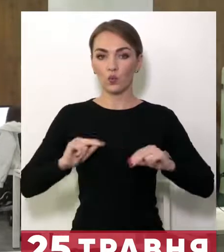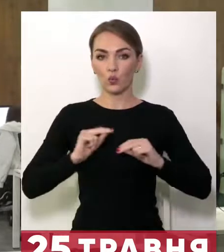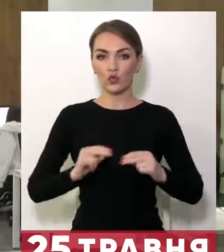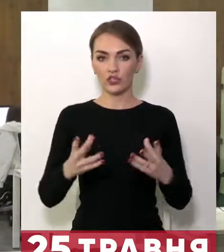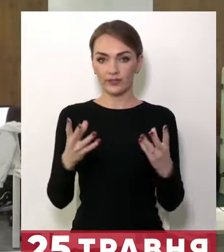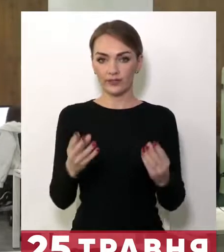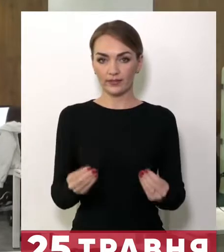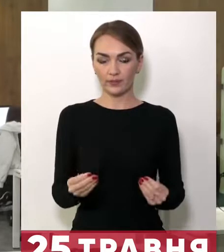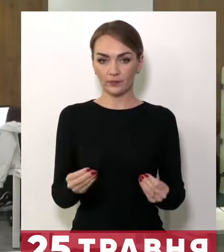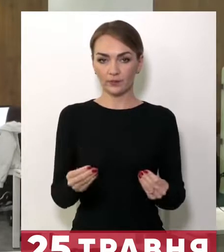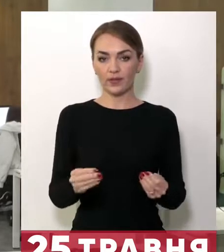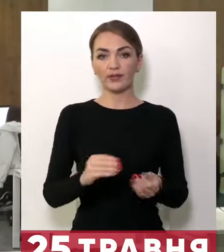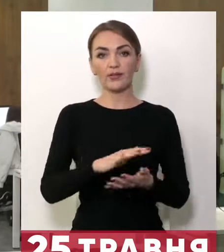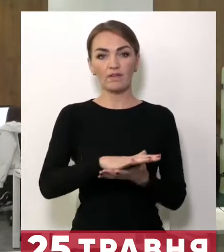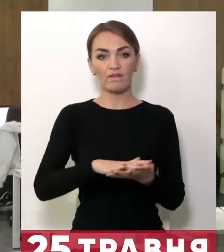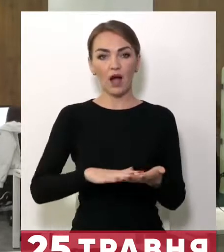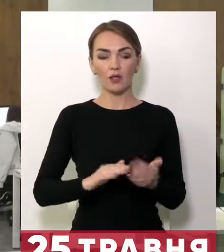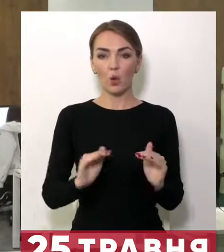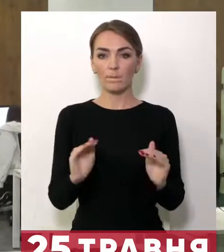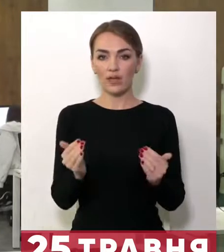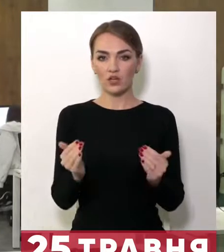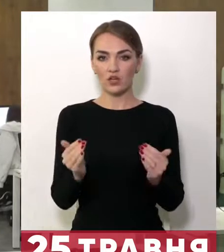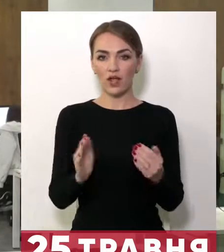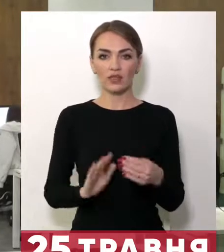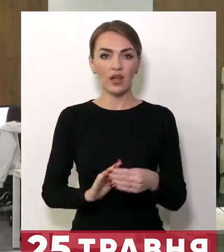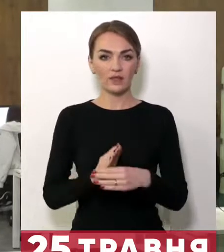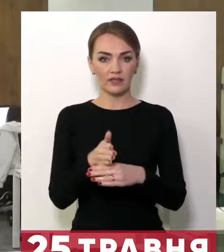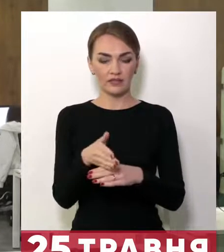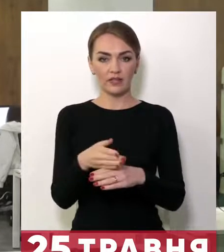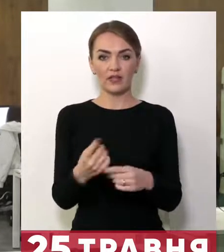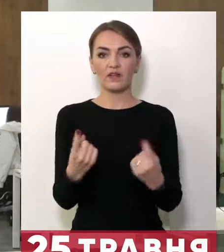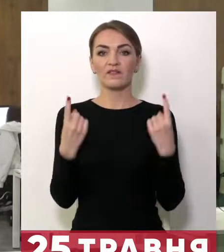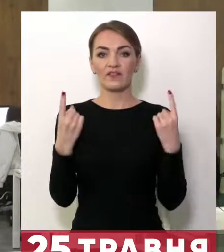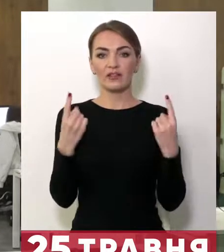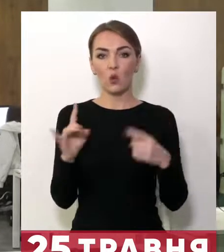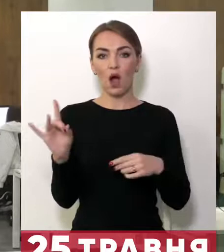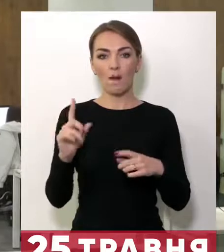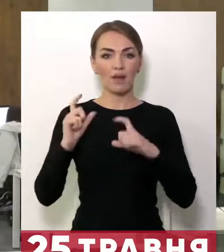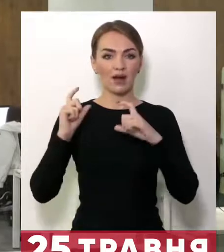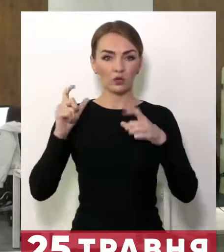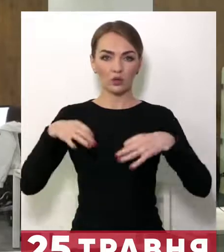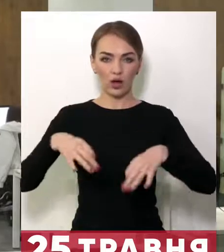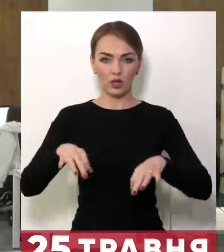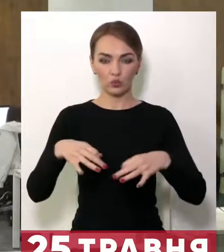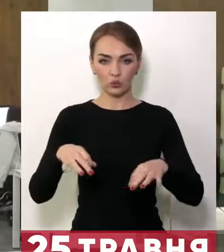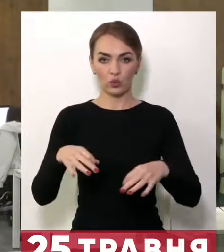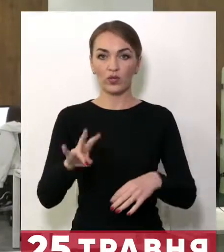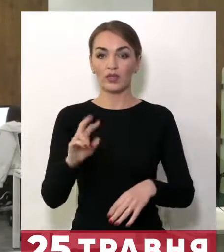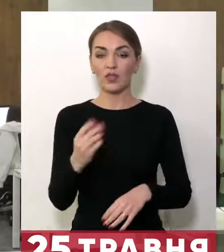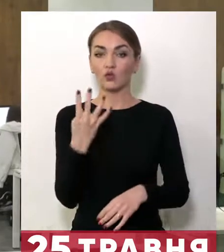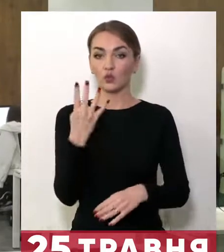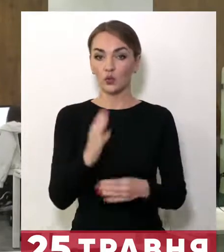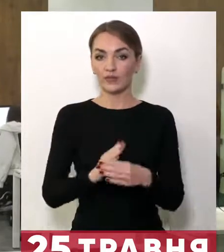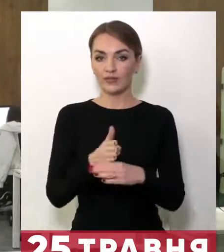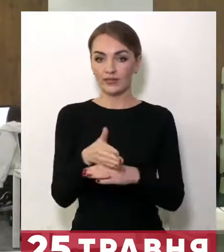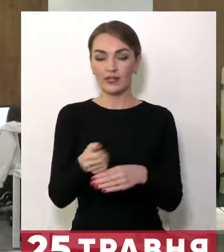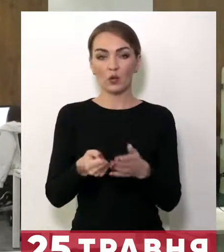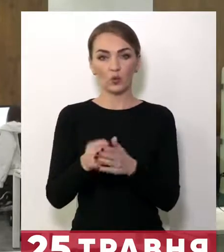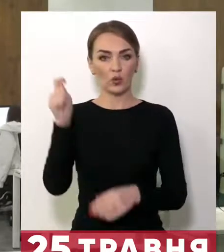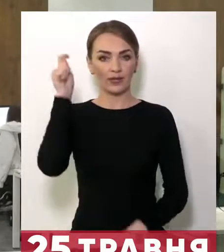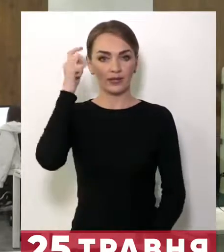дні триває обмеження на в'їзд великогабаритного транспорту на 4 в'їздах до